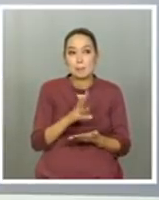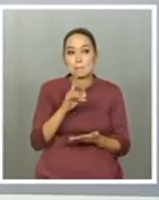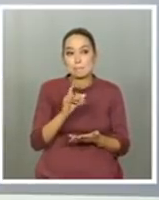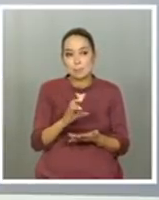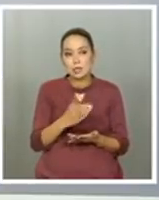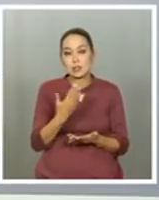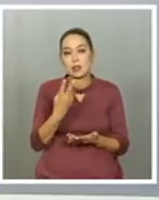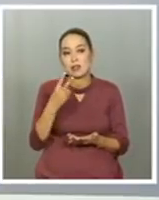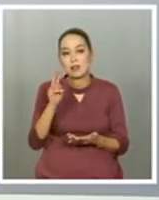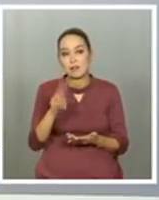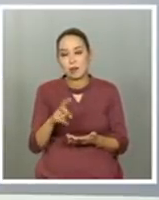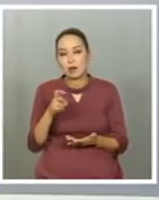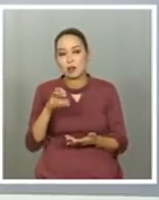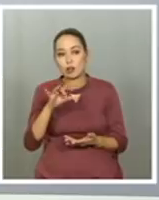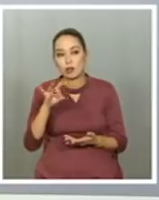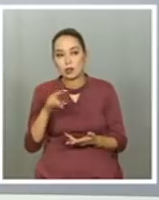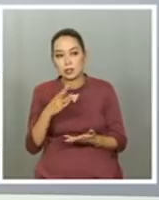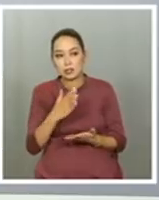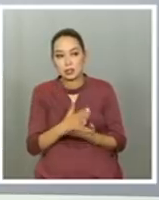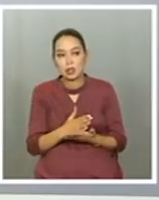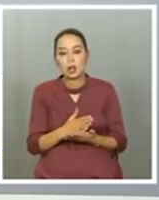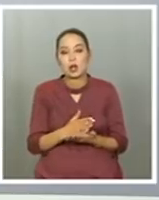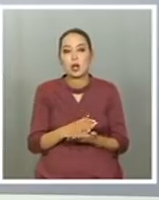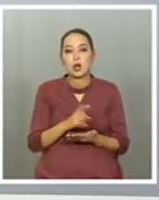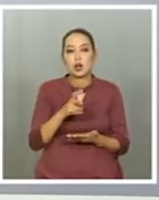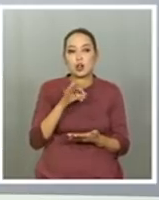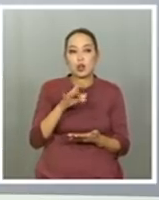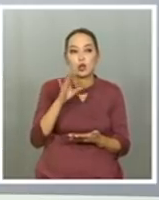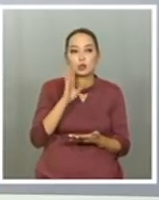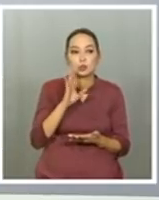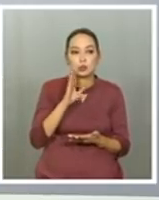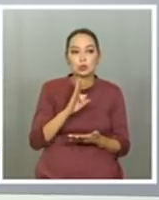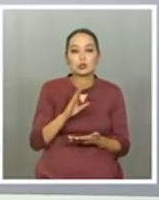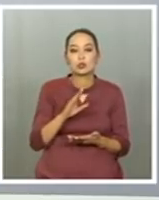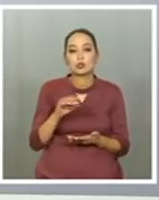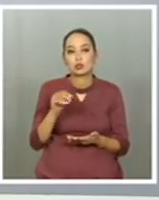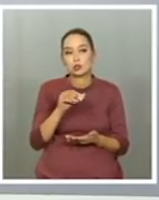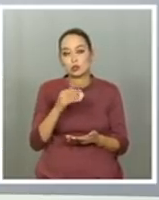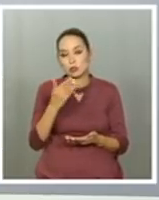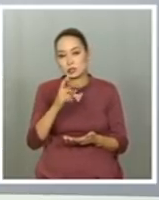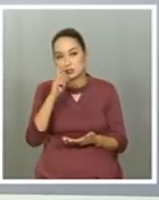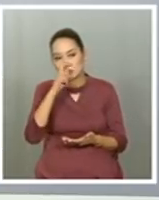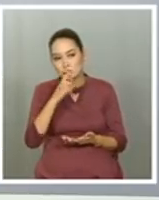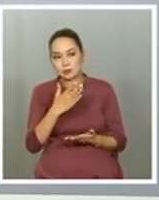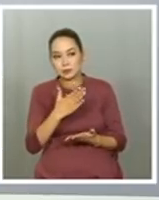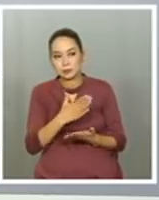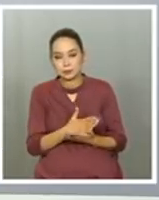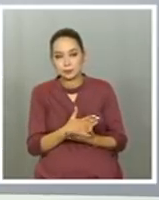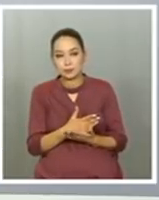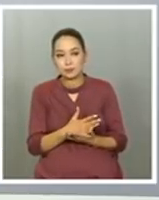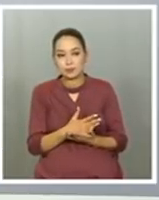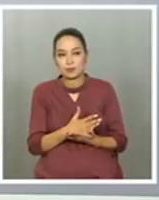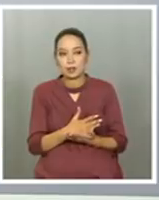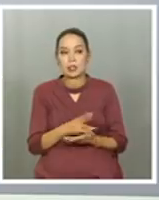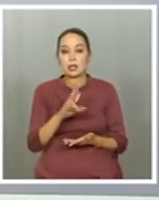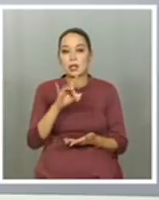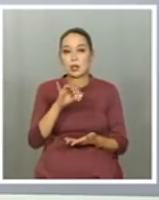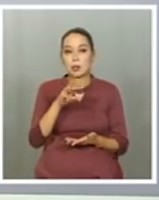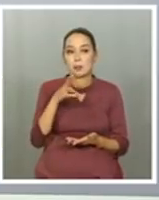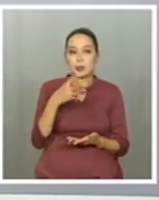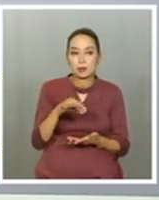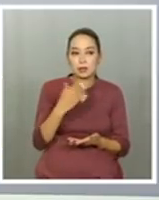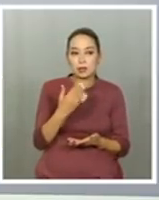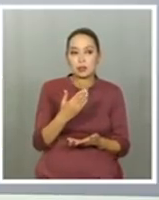2 валентті хлориді түзіледі. Сутекпен әрекеттесіп хлорлы сутек, яғни тұз қышқылын түзеді. Кремнимен